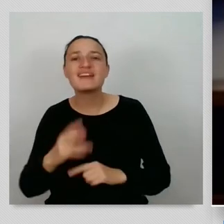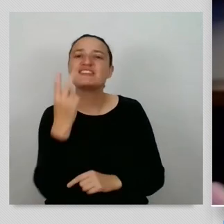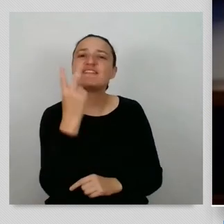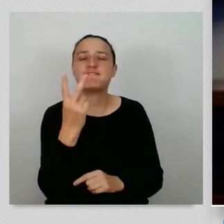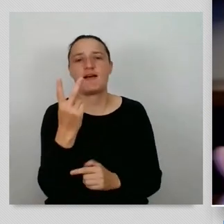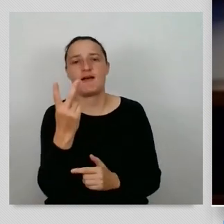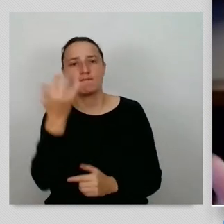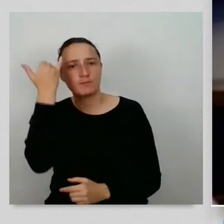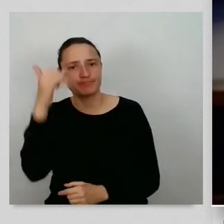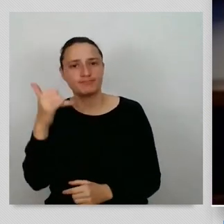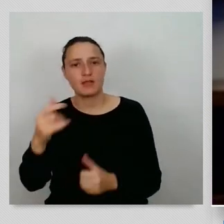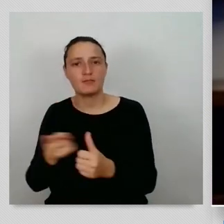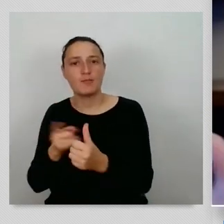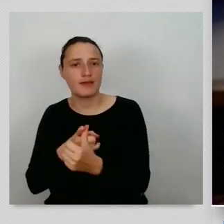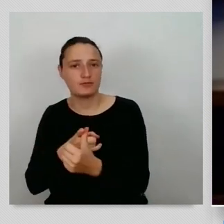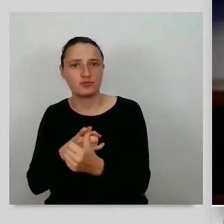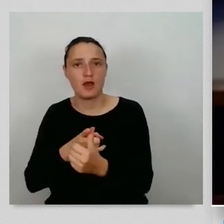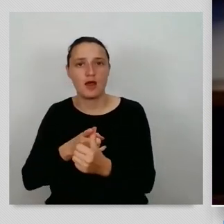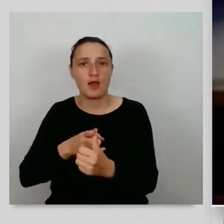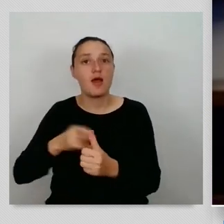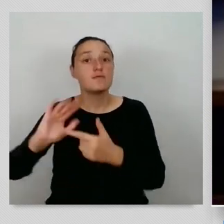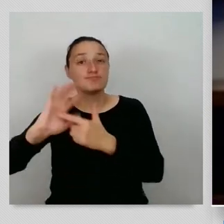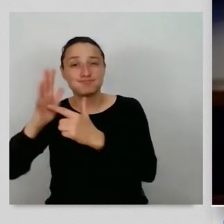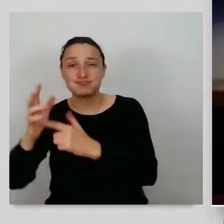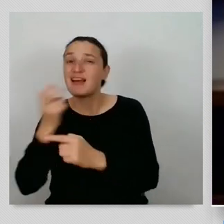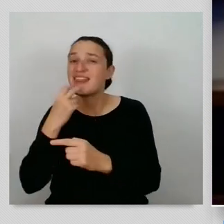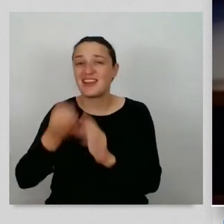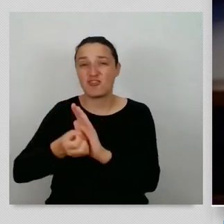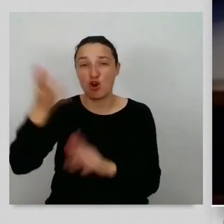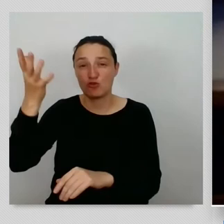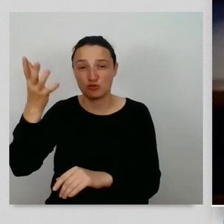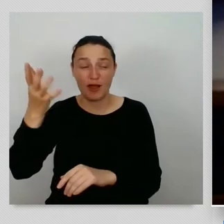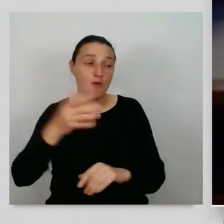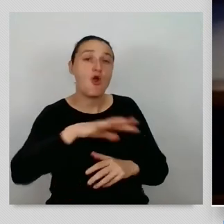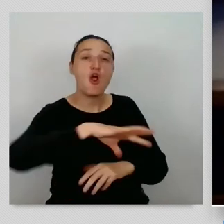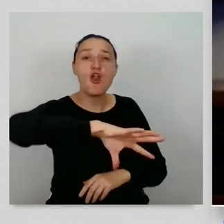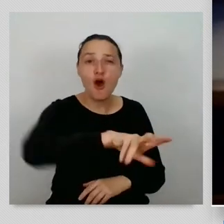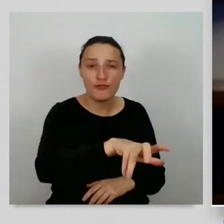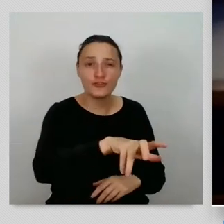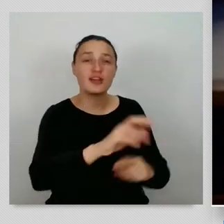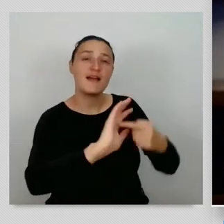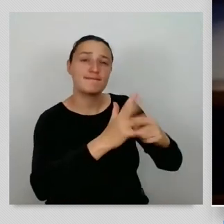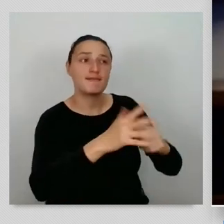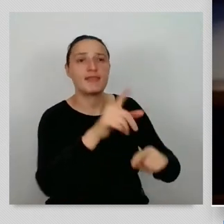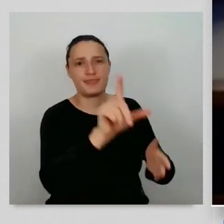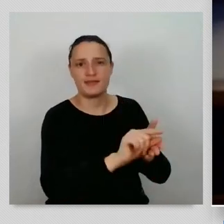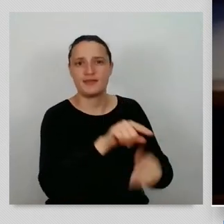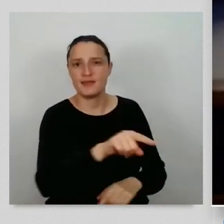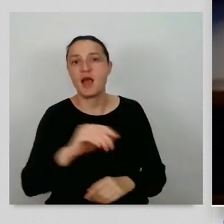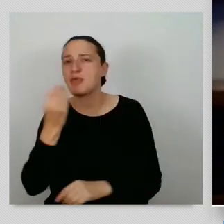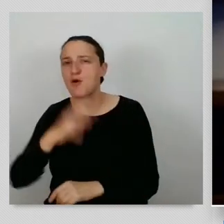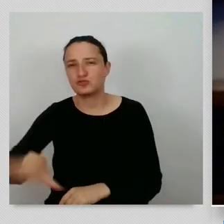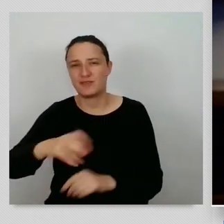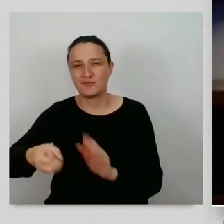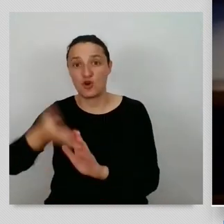Po pierwsze, energia z niej produkowana jest droższa niż ta z energii z wiatraków lądowych, ale jest również drugi powód. Ona nie ma